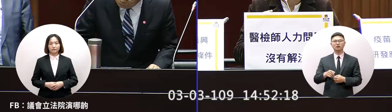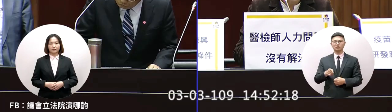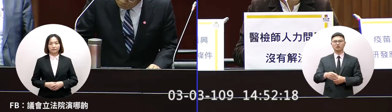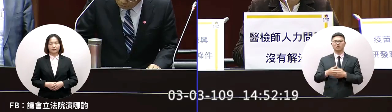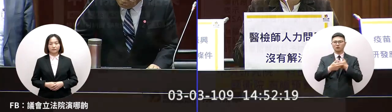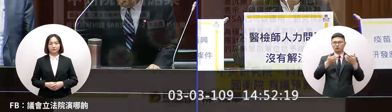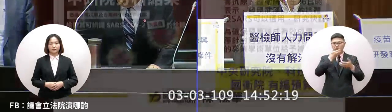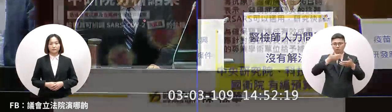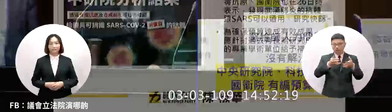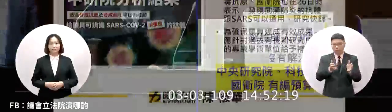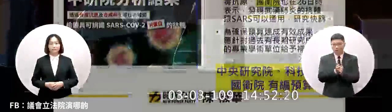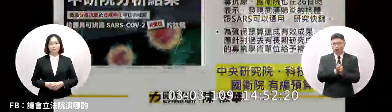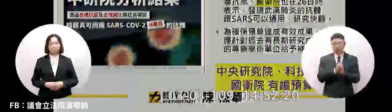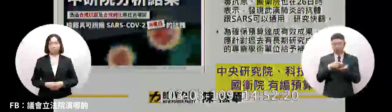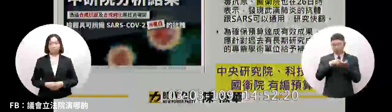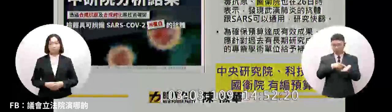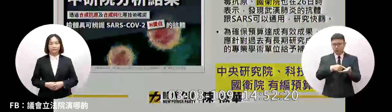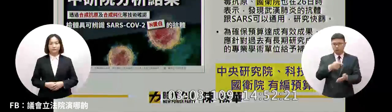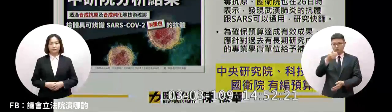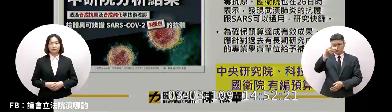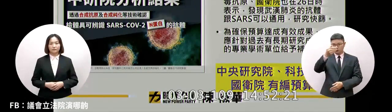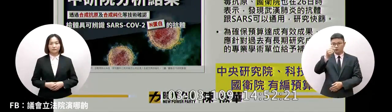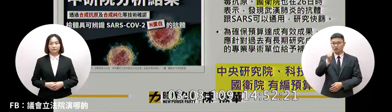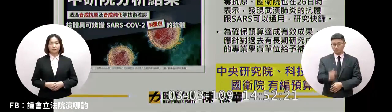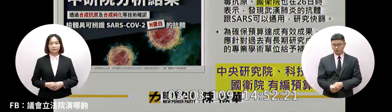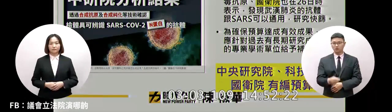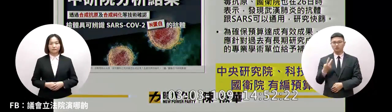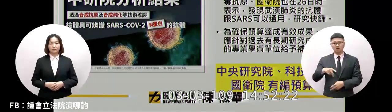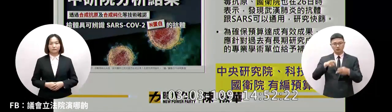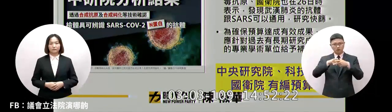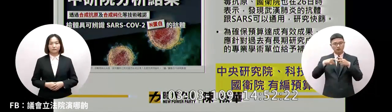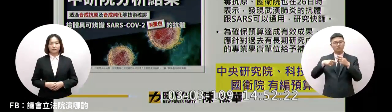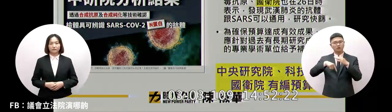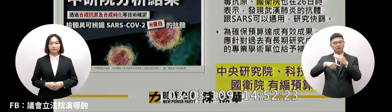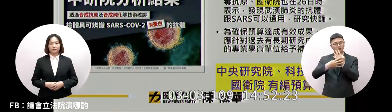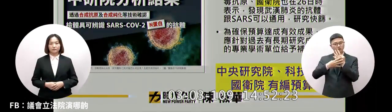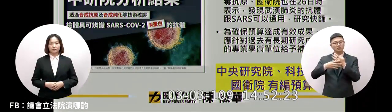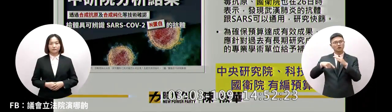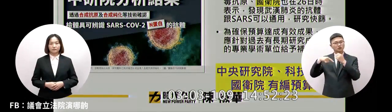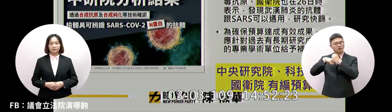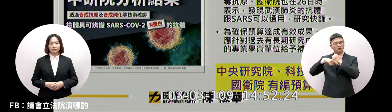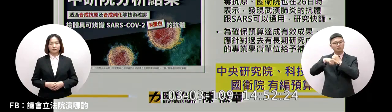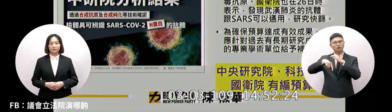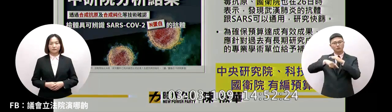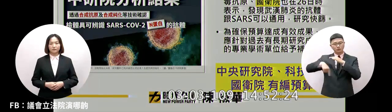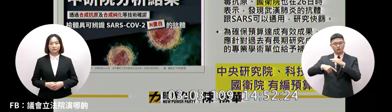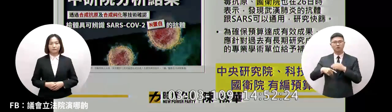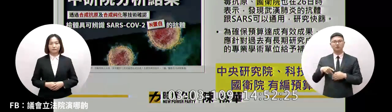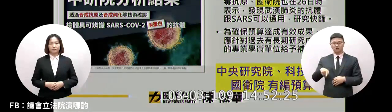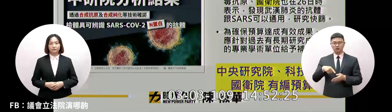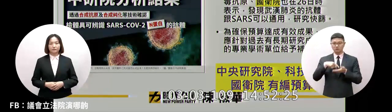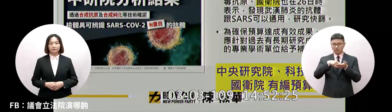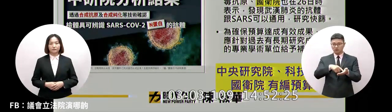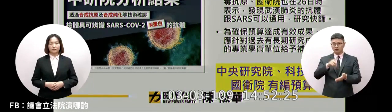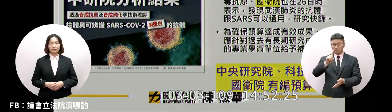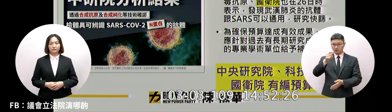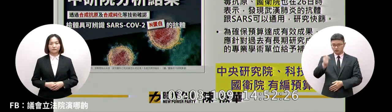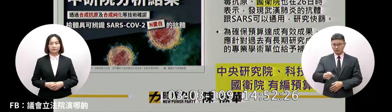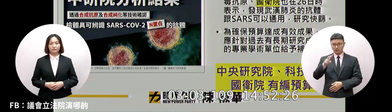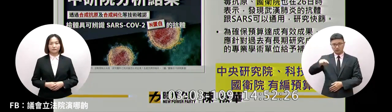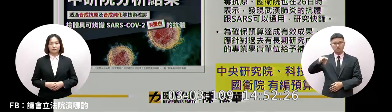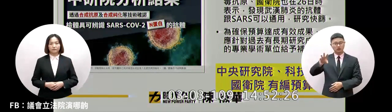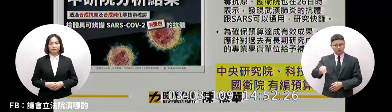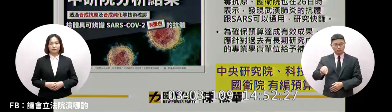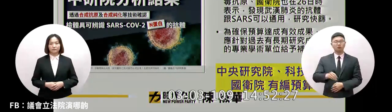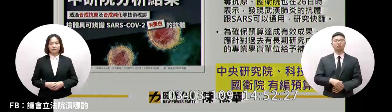福部有编9亿多，有看到工研院有编1亿2千万，这是经济部的部分。那我们